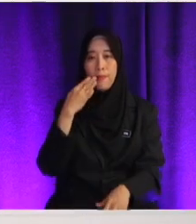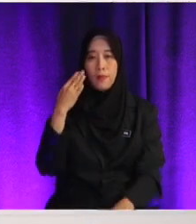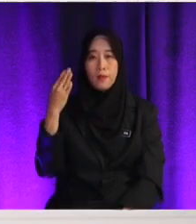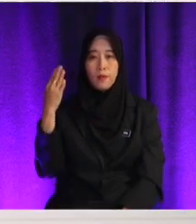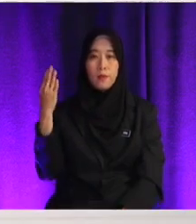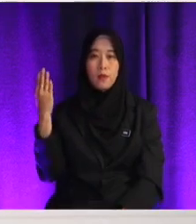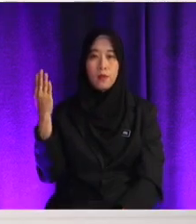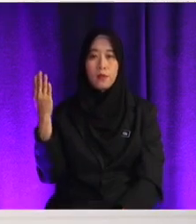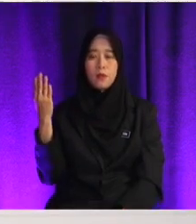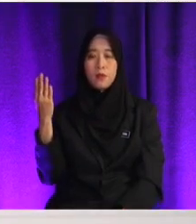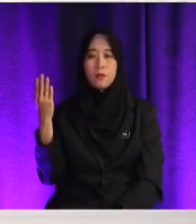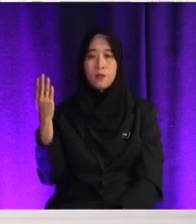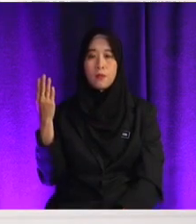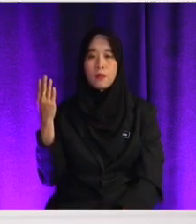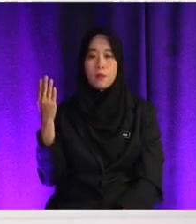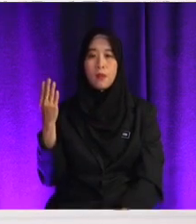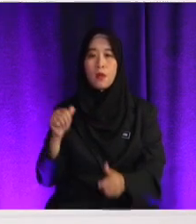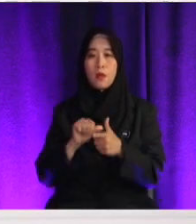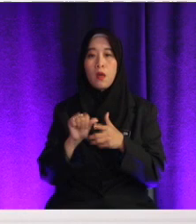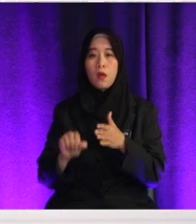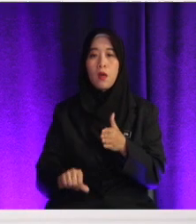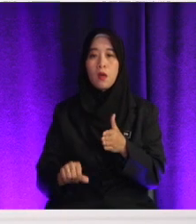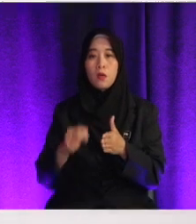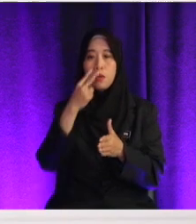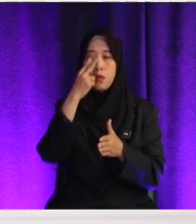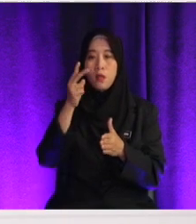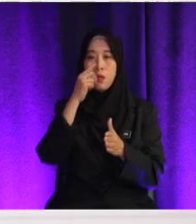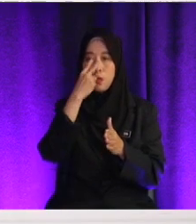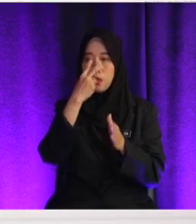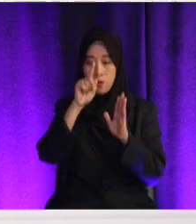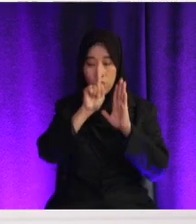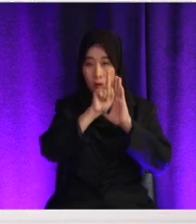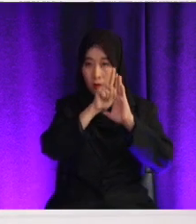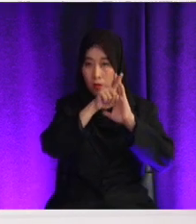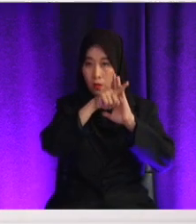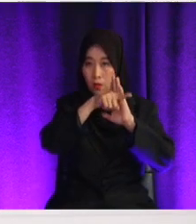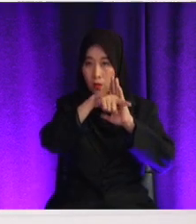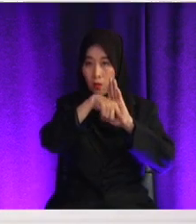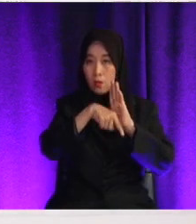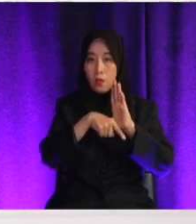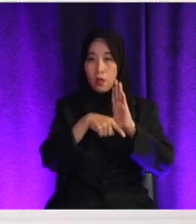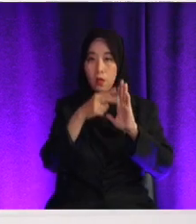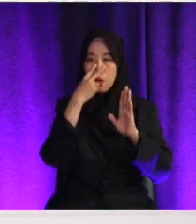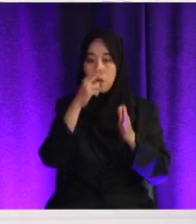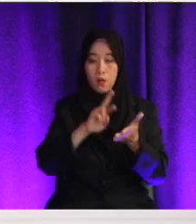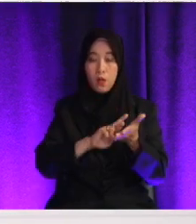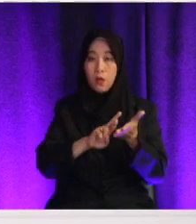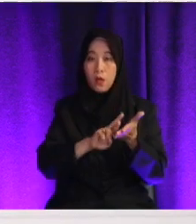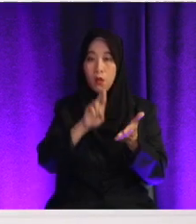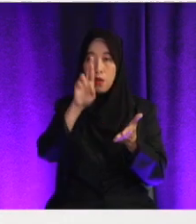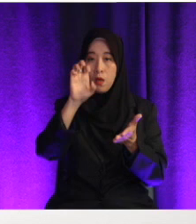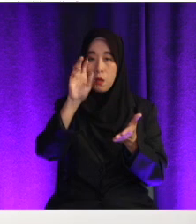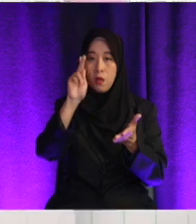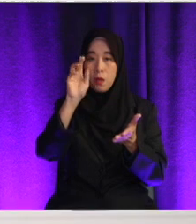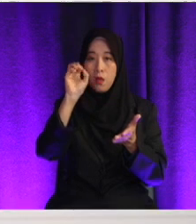Bismillahirrahmanirrahim. Okey, jadi dekat sini akhir sekali adalah perhatikan jarum dan kita tengok rekodkan bacaan. Okey,